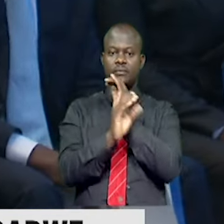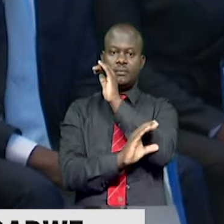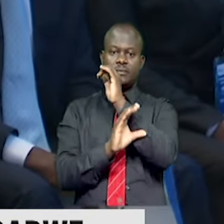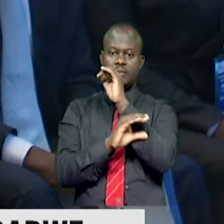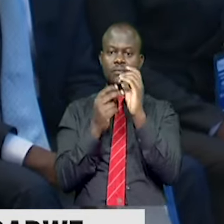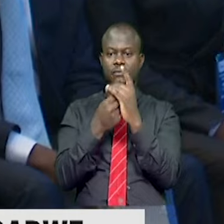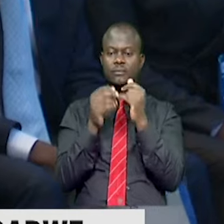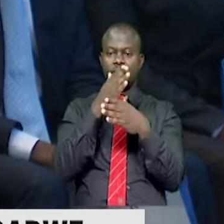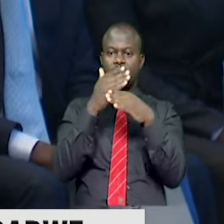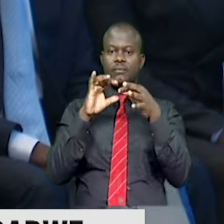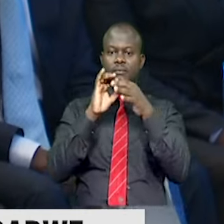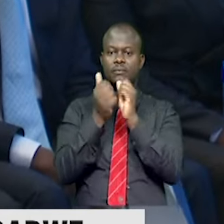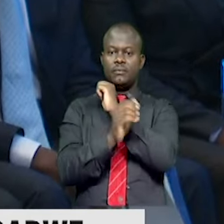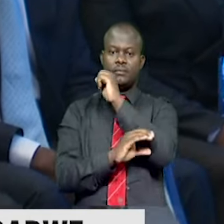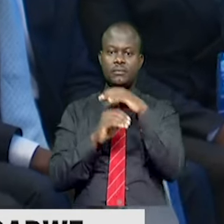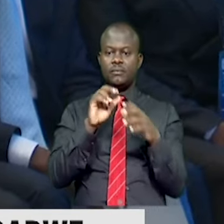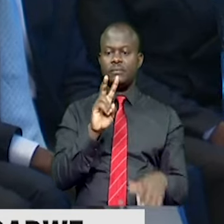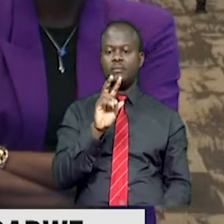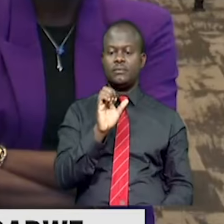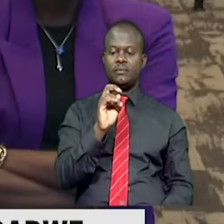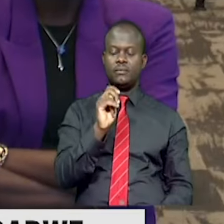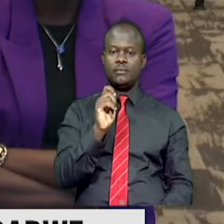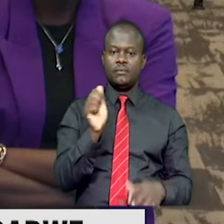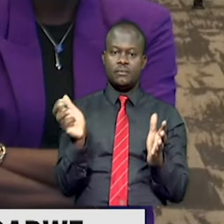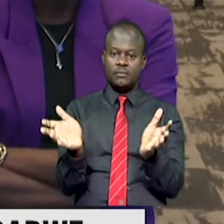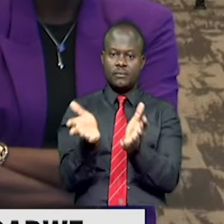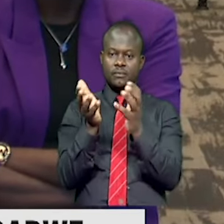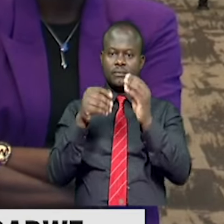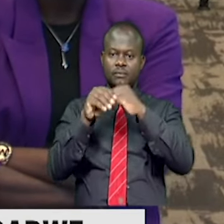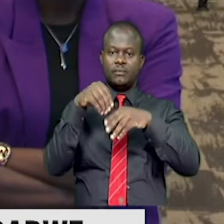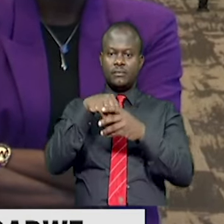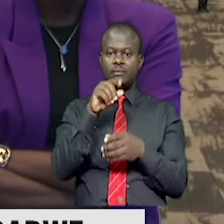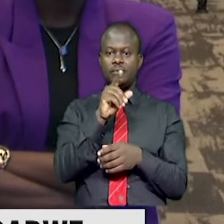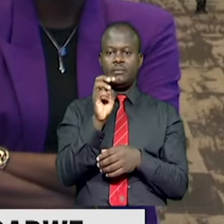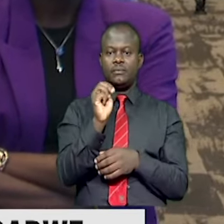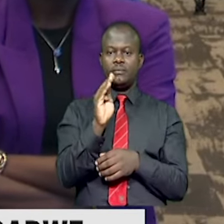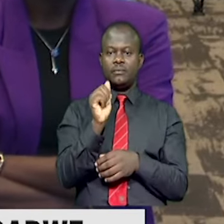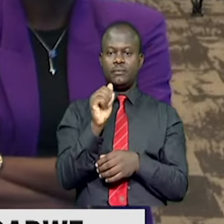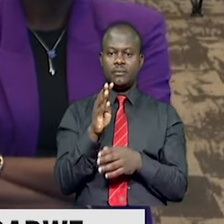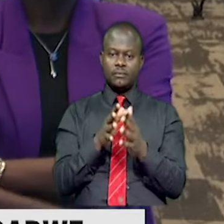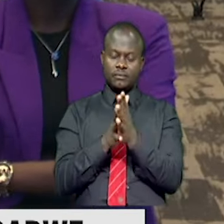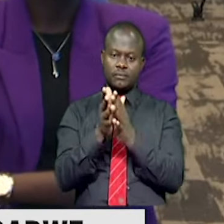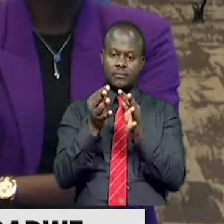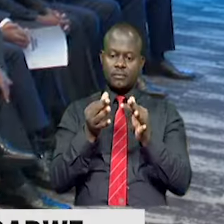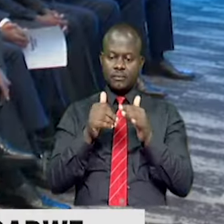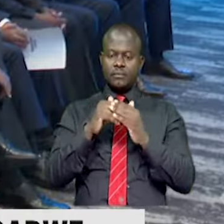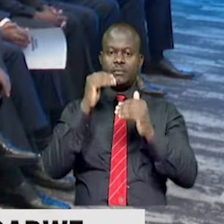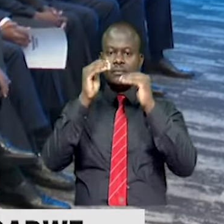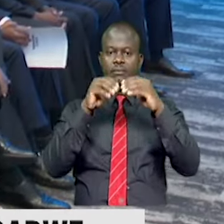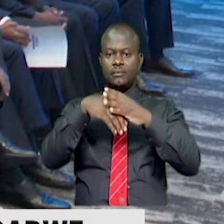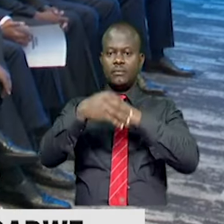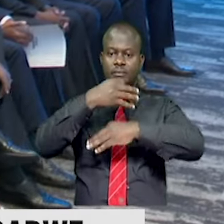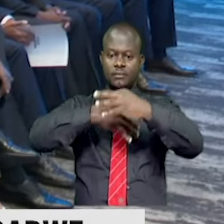byombi. Minisitiri w'Ububanyi n'Amahanga w'u Rwanda Vincent Biruta yahamagariye abacuruzi bo muri Zimbabwe gushora imari mu nzego zirimo